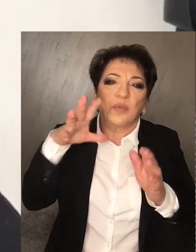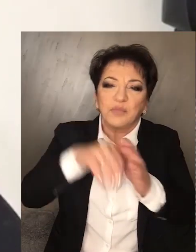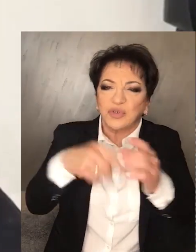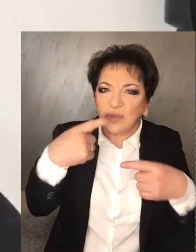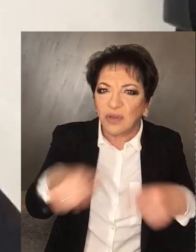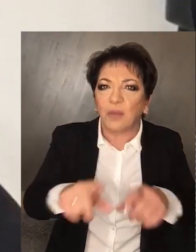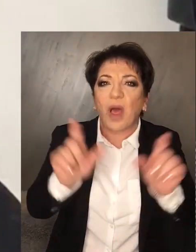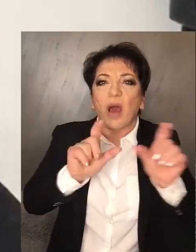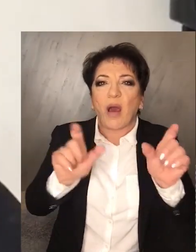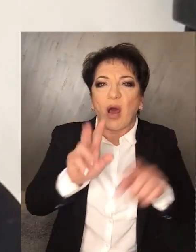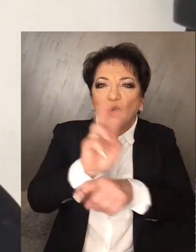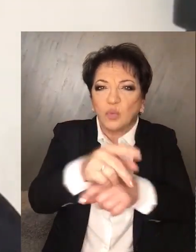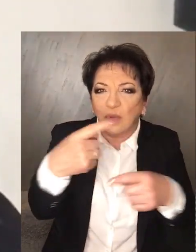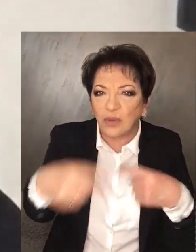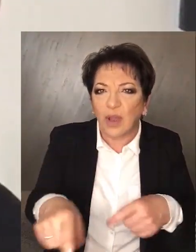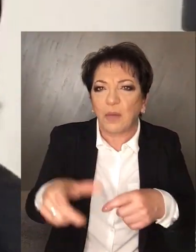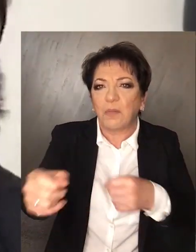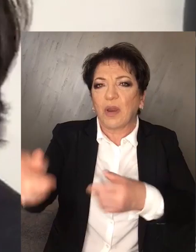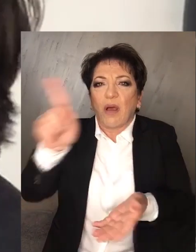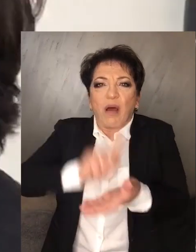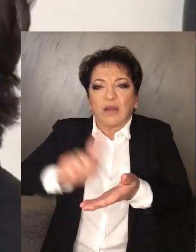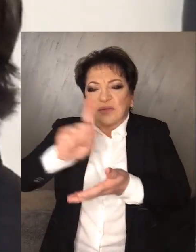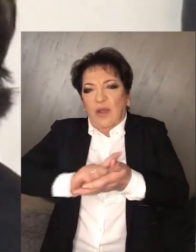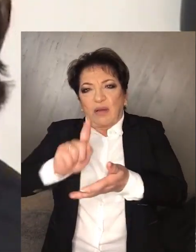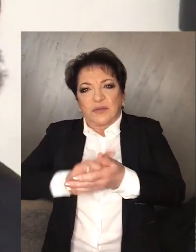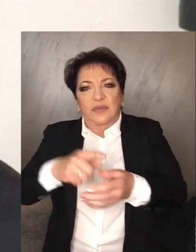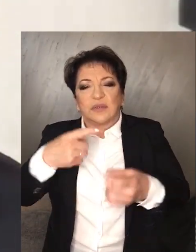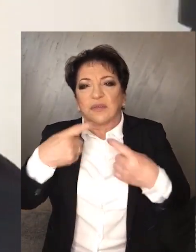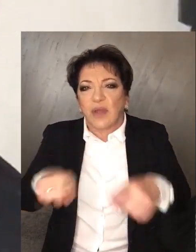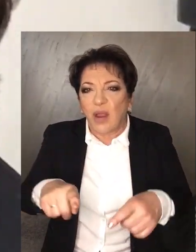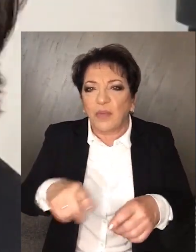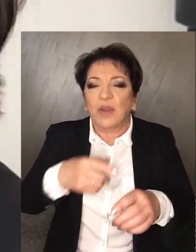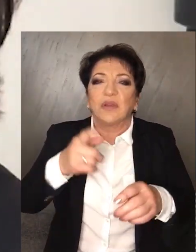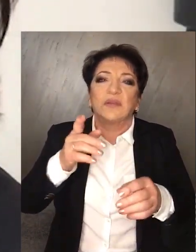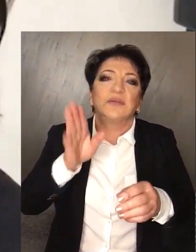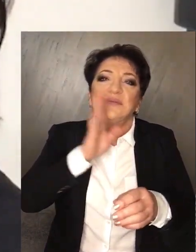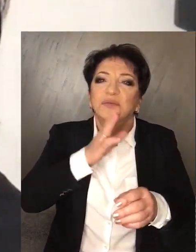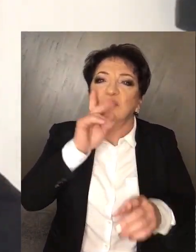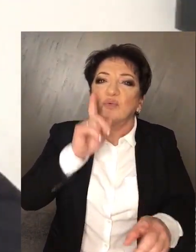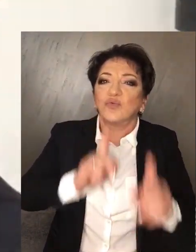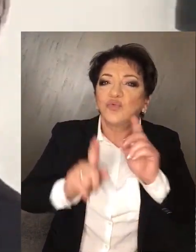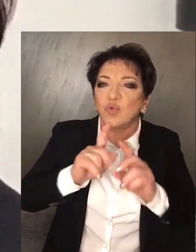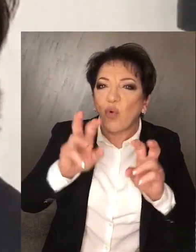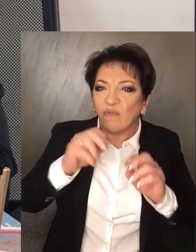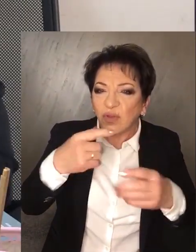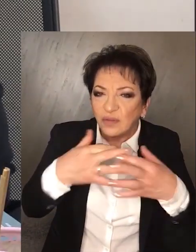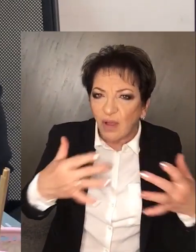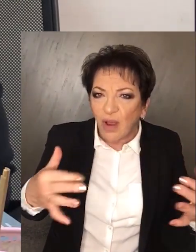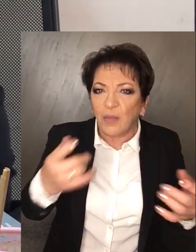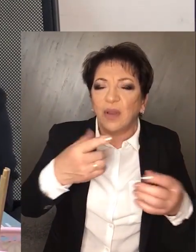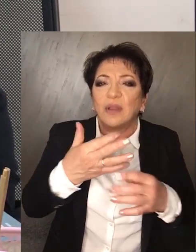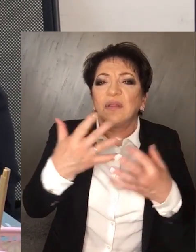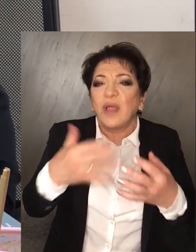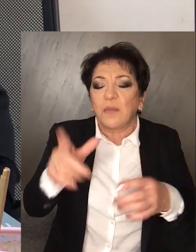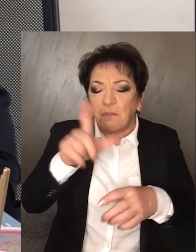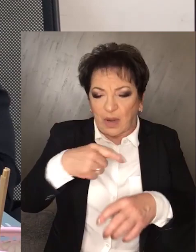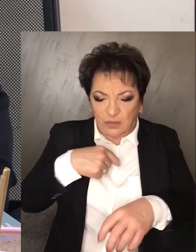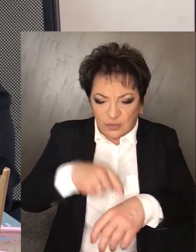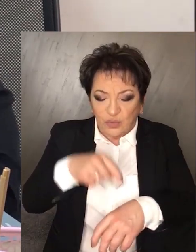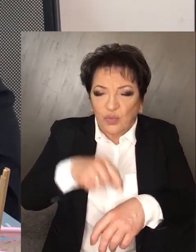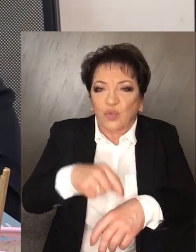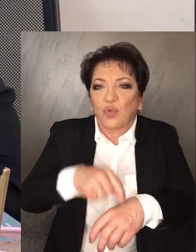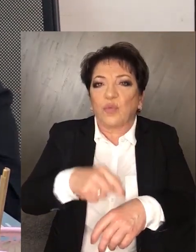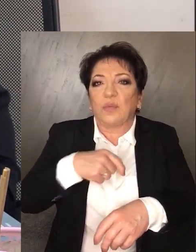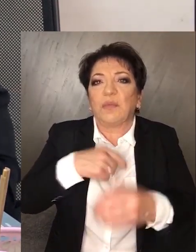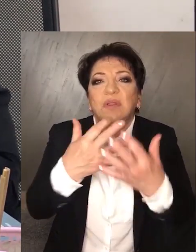տարբեր ես, այստեղ տարբեր ես, այնտեղ տարբեր ես, գնացիր խանութ տարբեր ես, ինչ որ բան փոխանցելու առումով տարբեր ես,